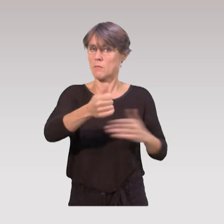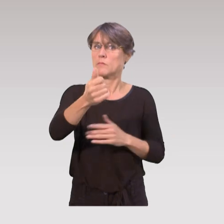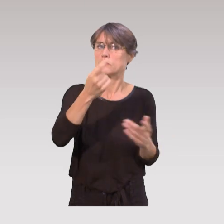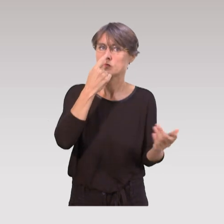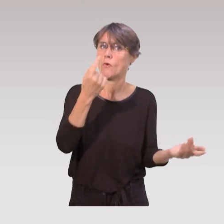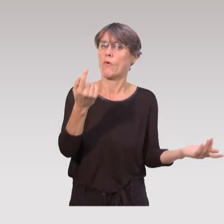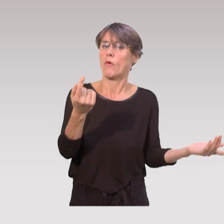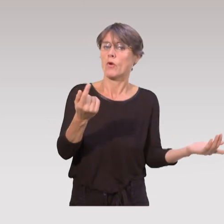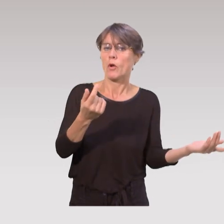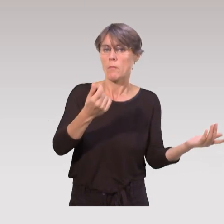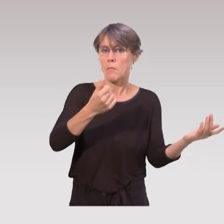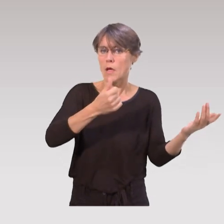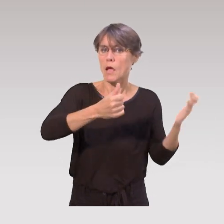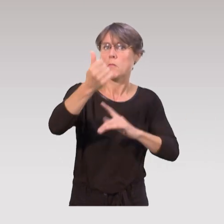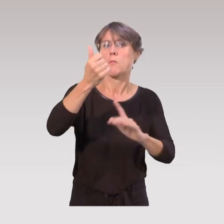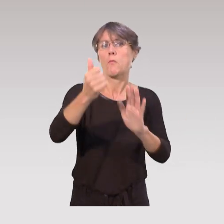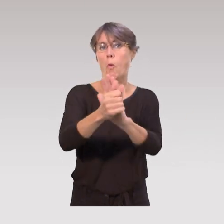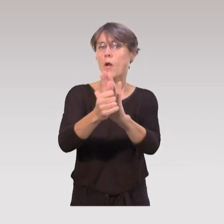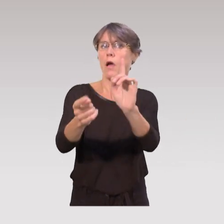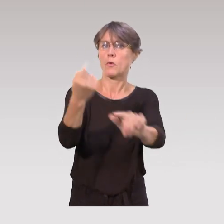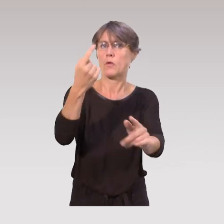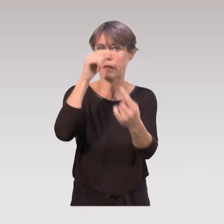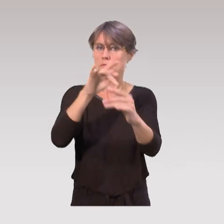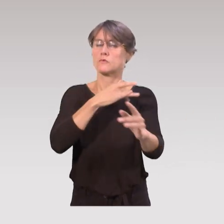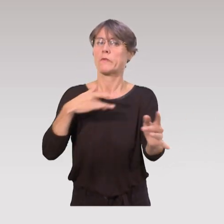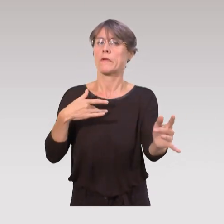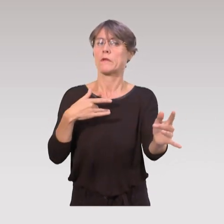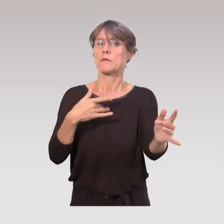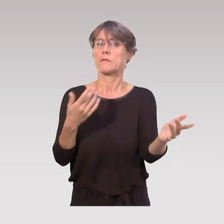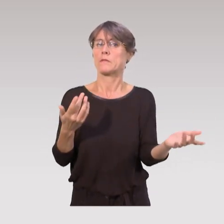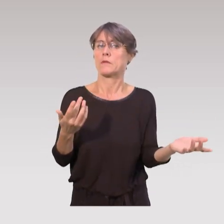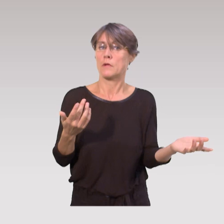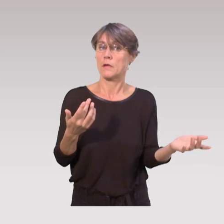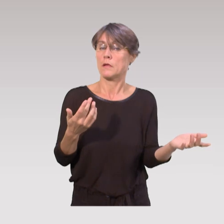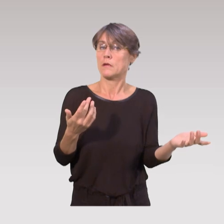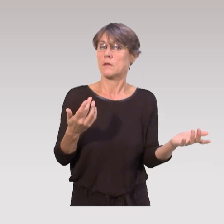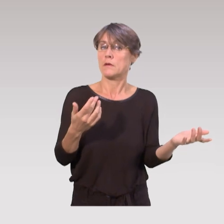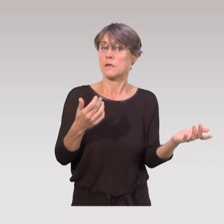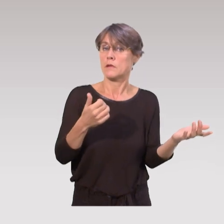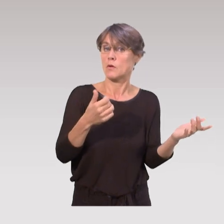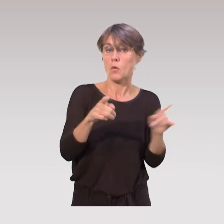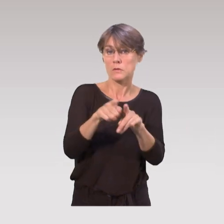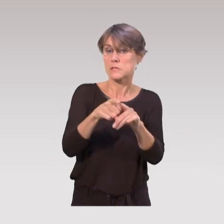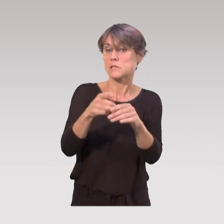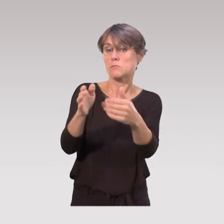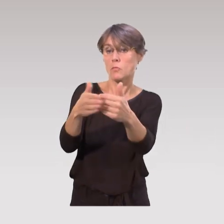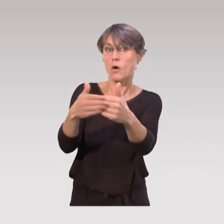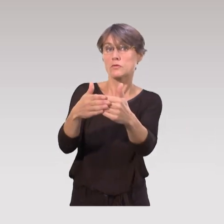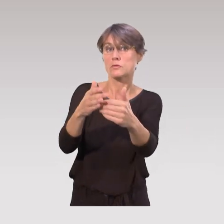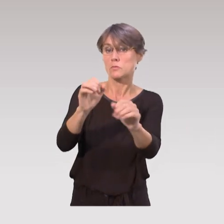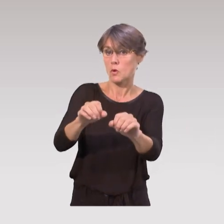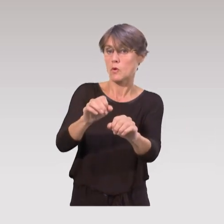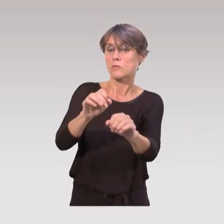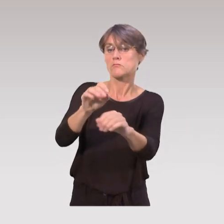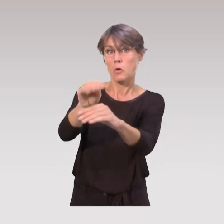confiance, qu'elle se sente en confiance de jouer le rôle qu'elle peut jouer sur sa santé